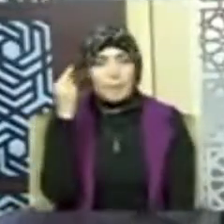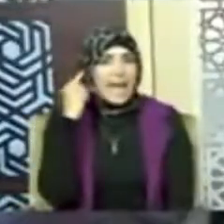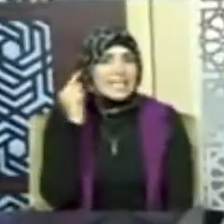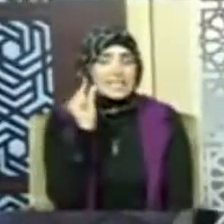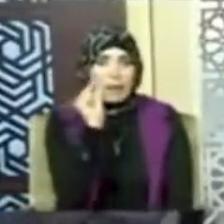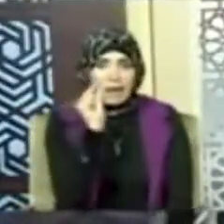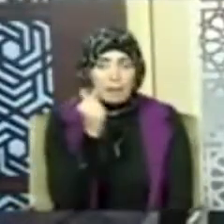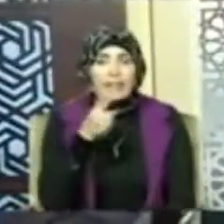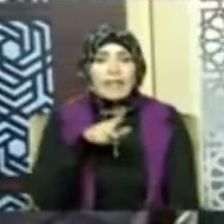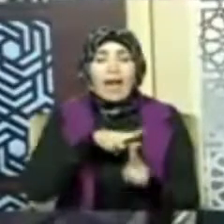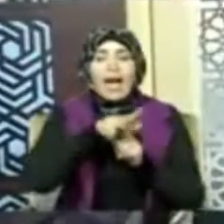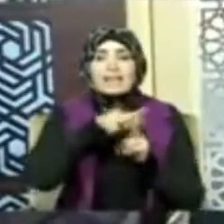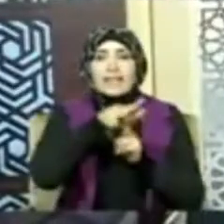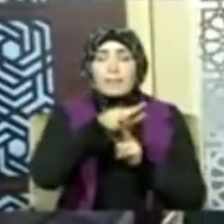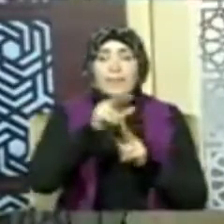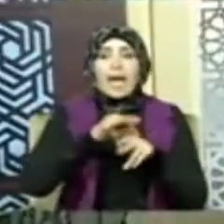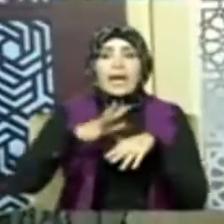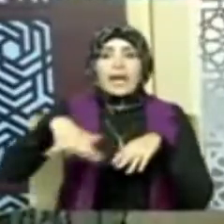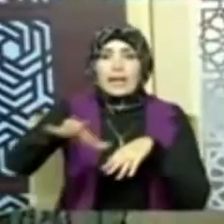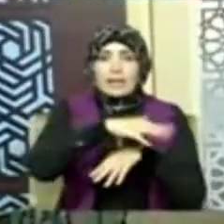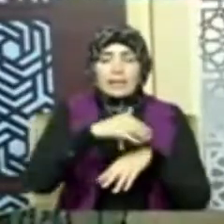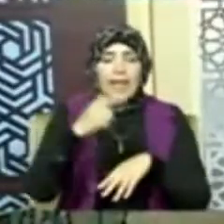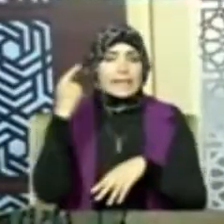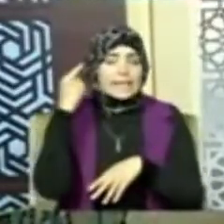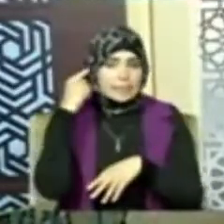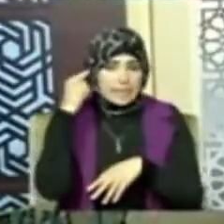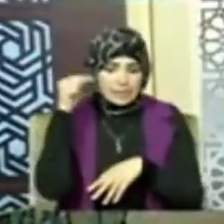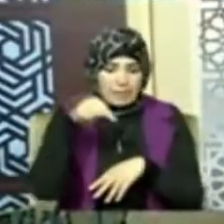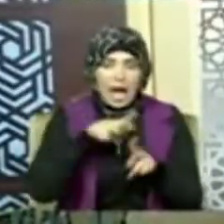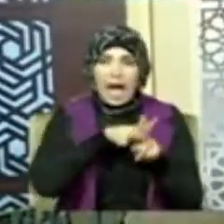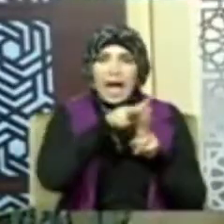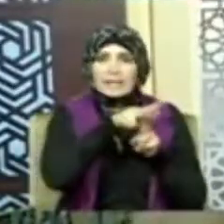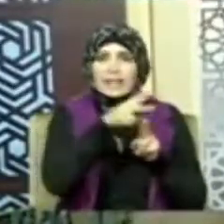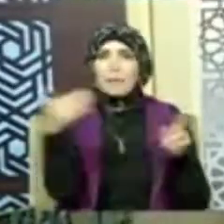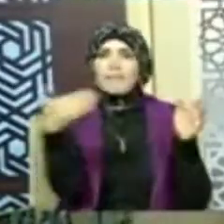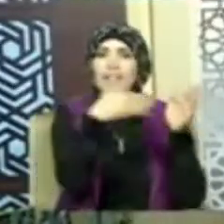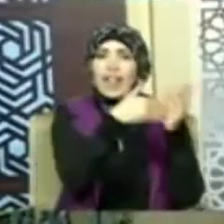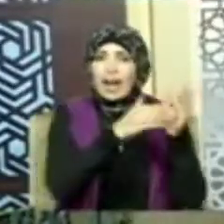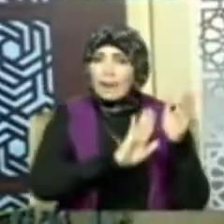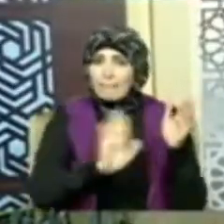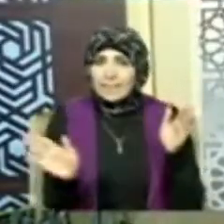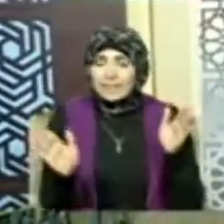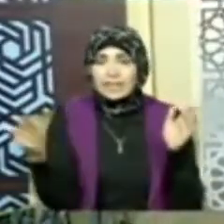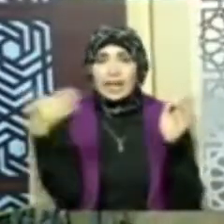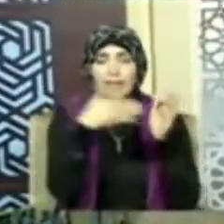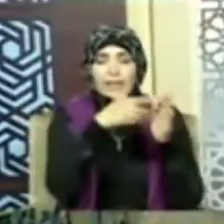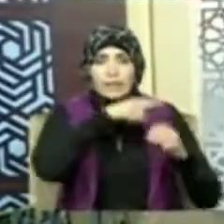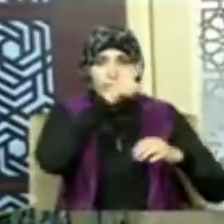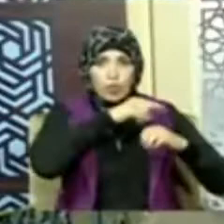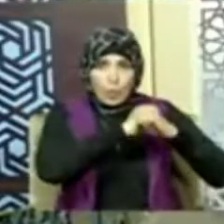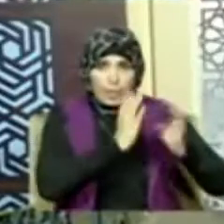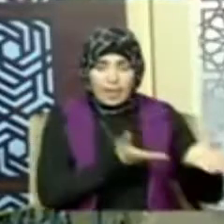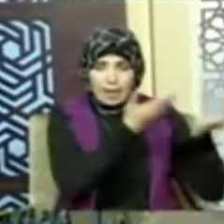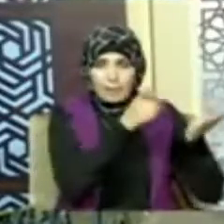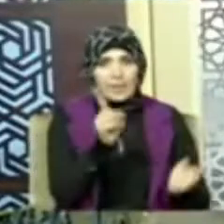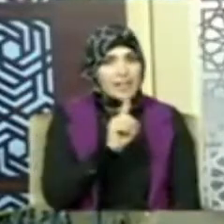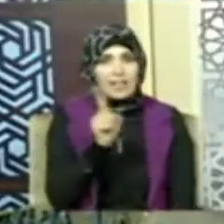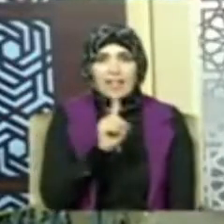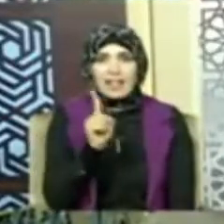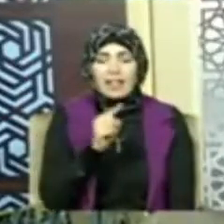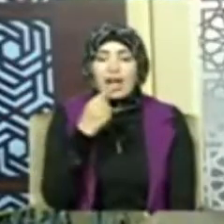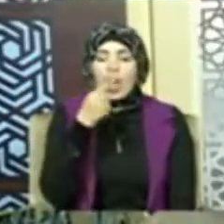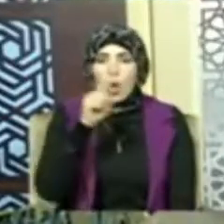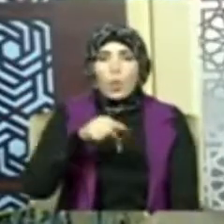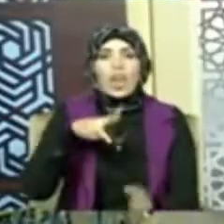الناس ينصرف إلى عذاب الآخرة فقط. لا، يعذبكم، وإلا قال يعذبكم في الآخرة كما جاء في